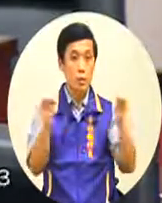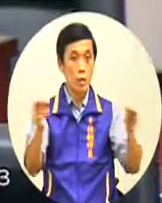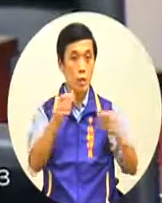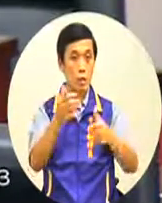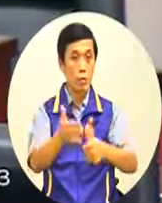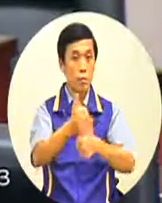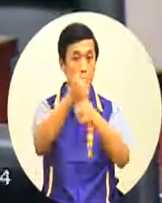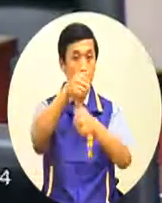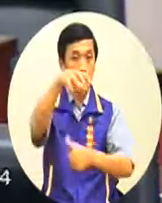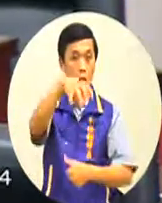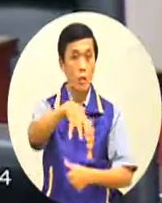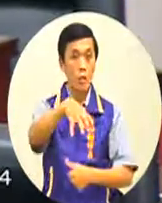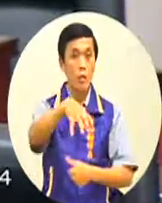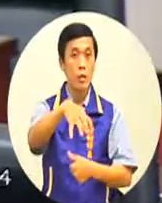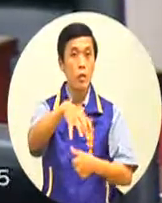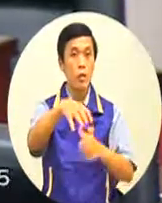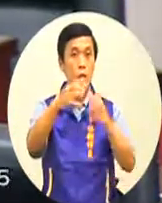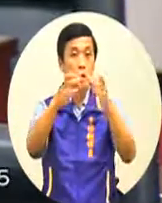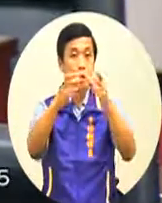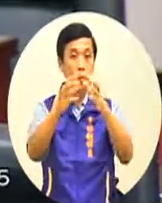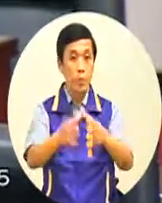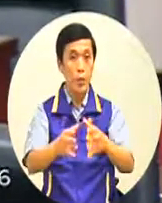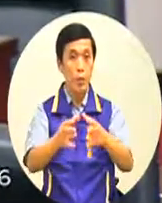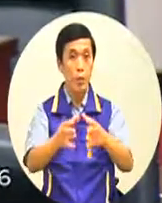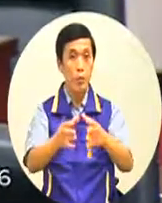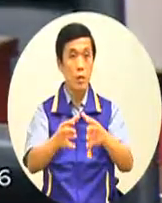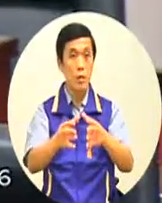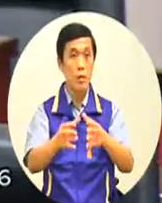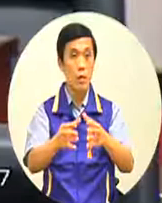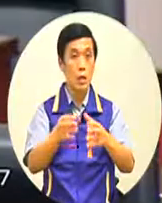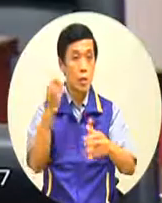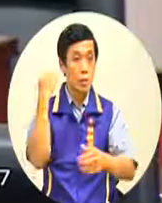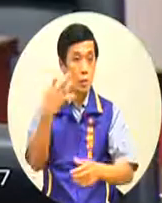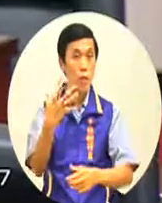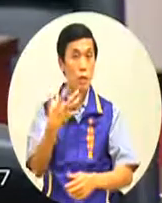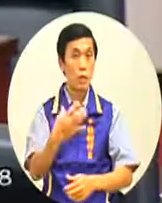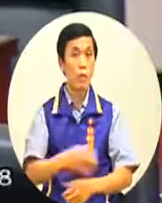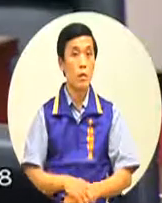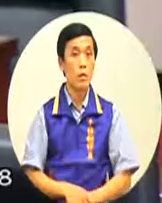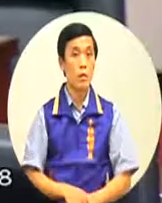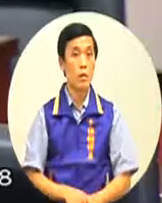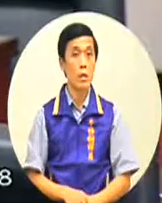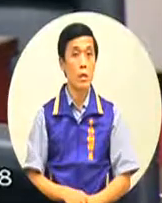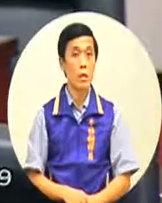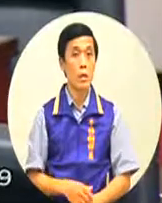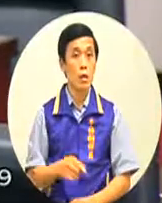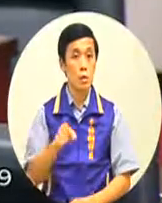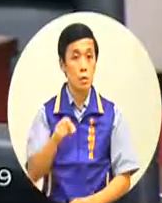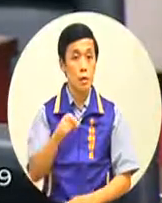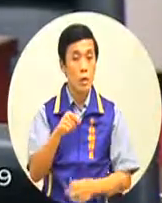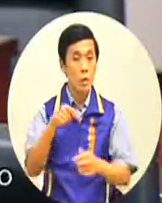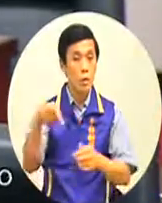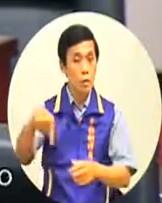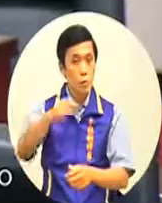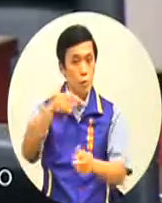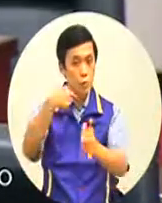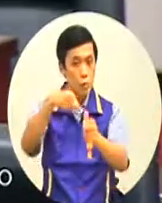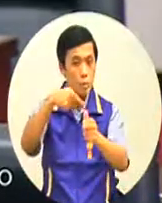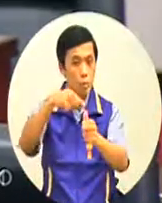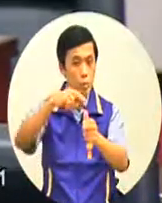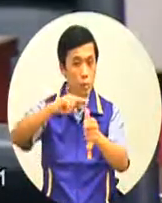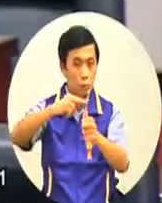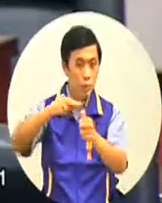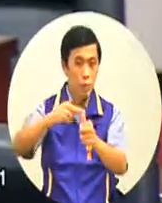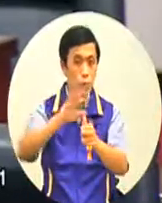哈，新设立的，新设立的，它有辅导吗？